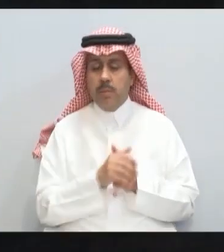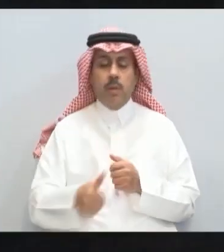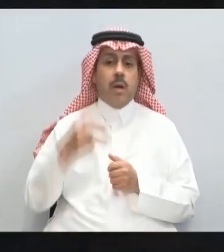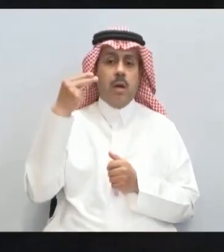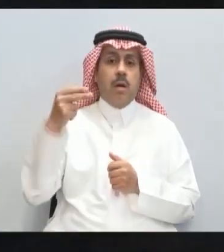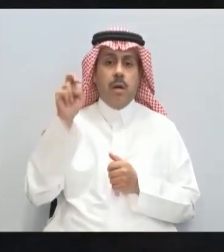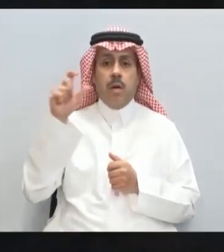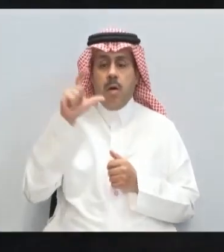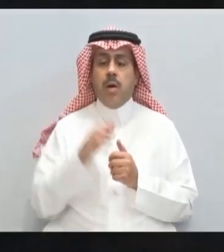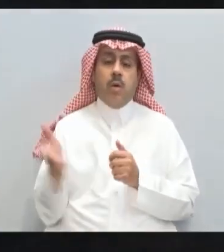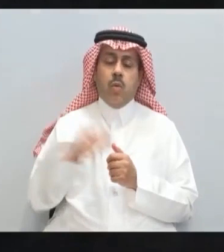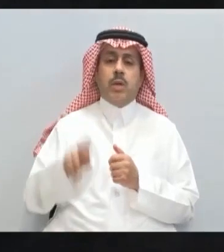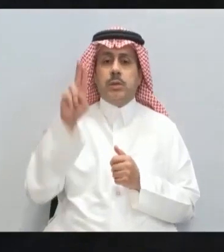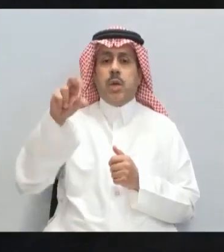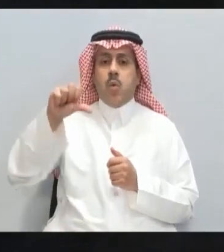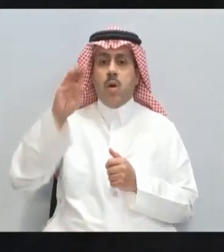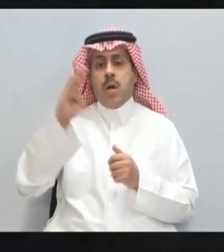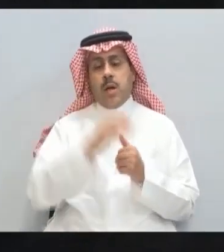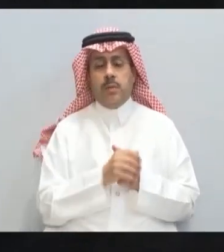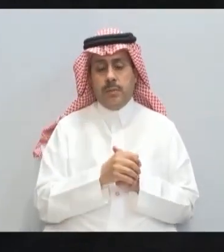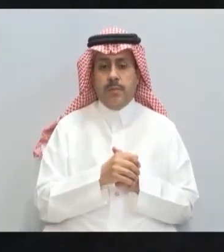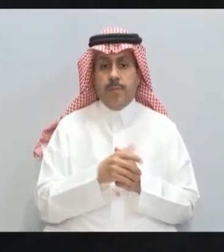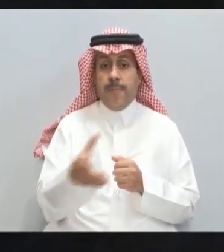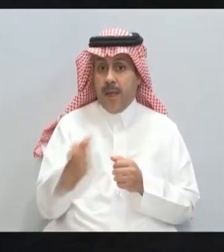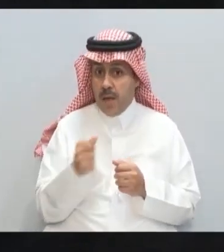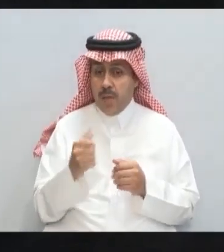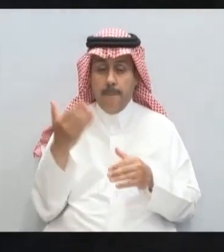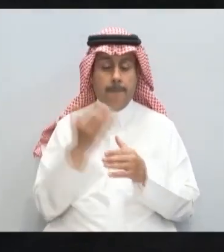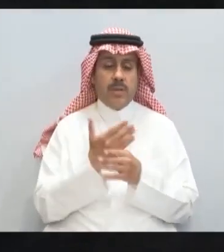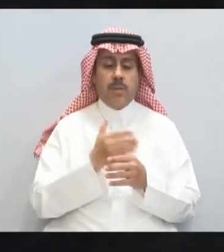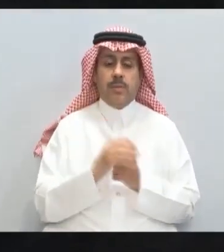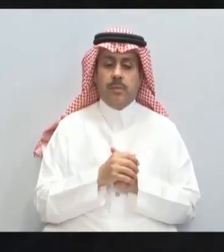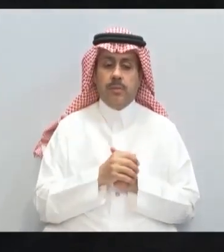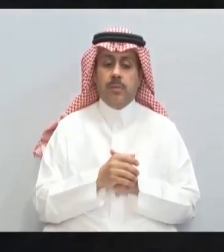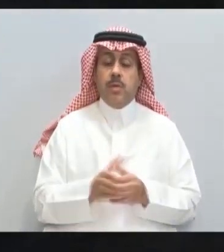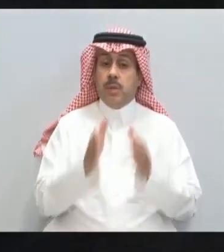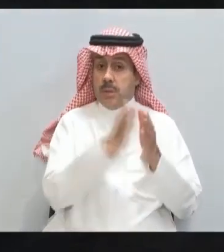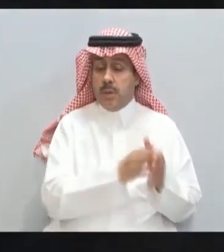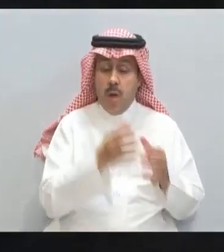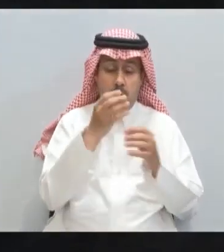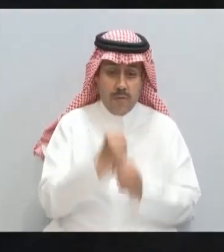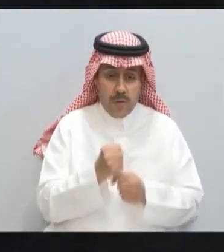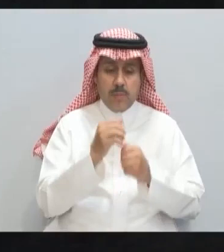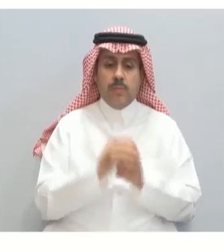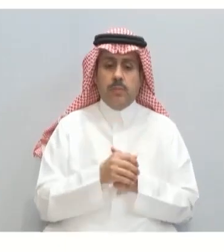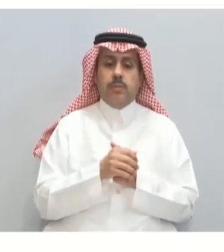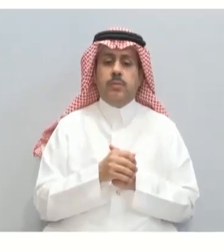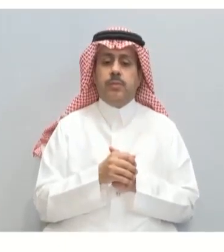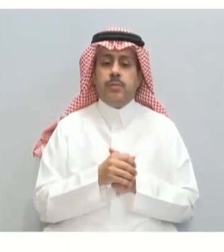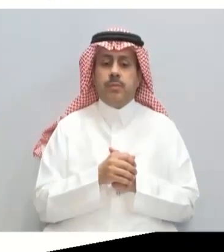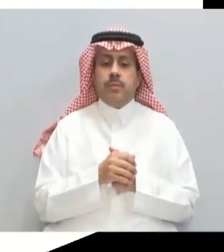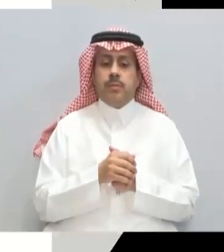فعقل اي ربطها اخذ بالسبب ثم بعد ذلك يتوكل على الله تعالى في حفظ هذه الدابه